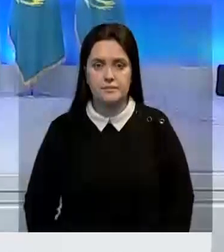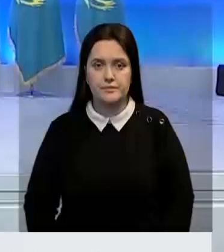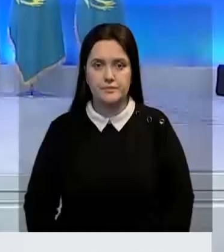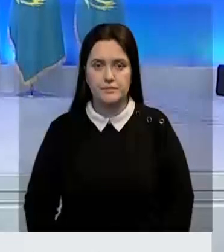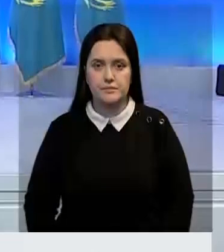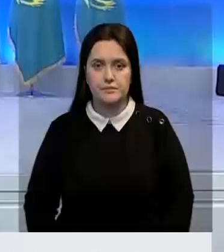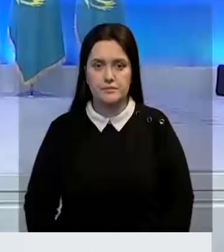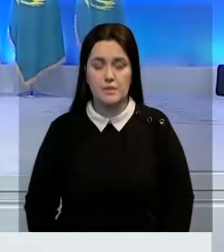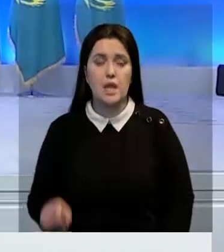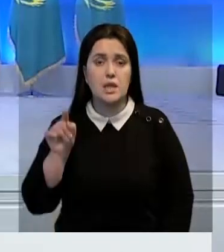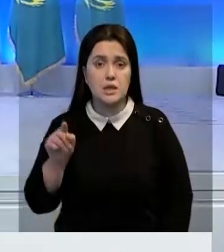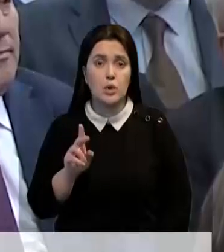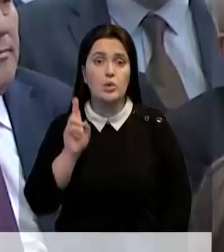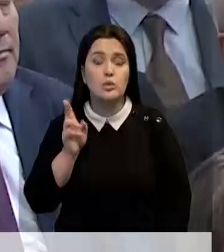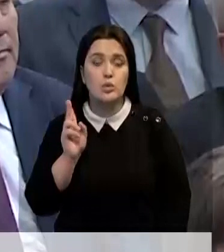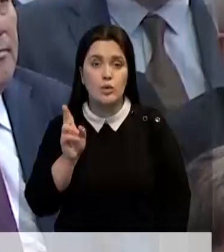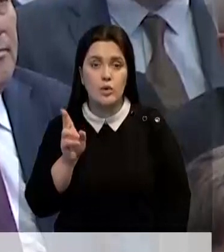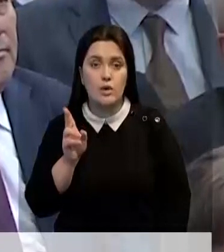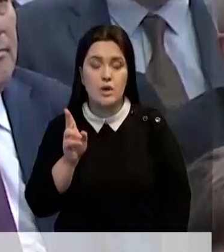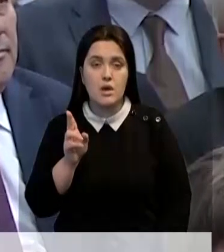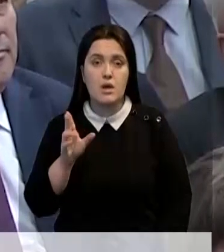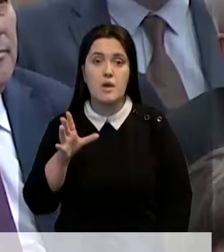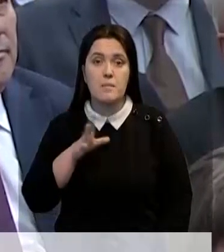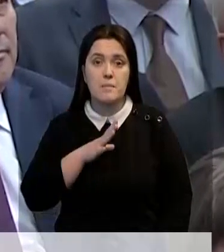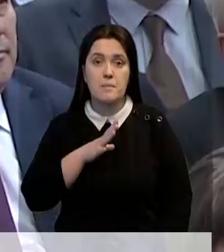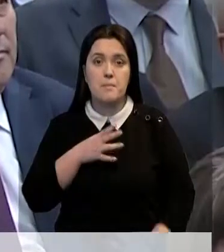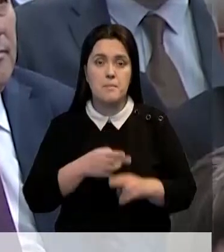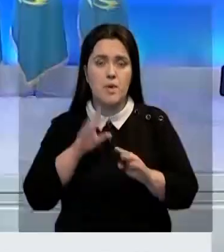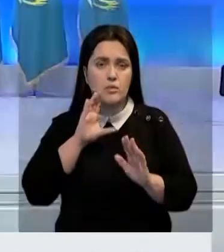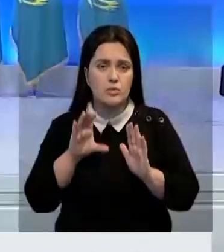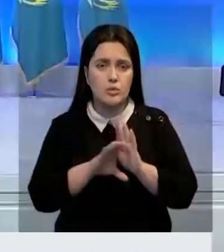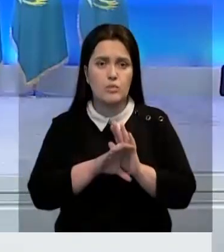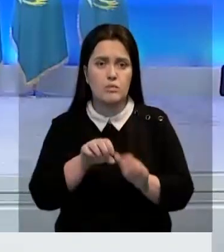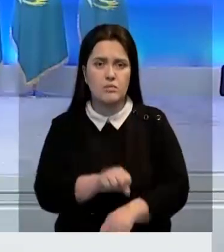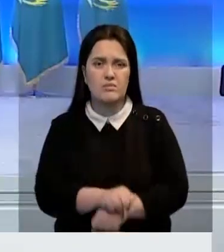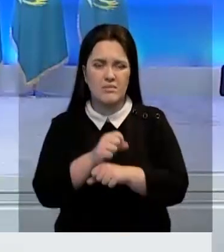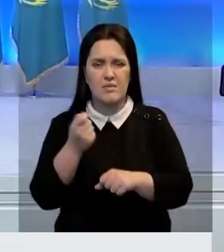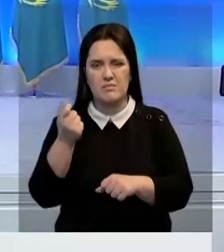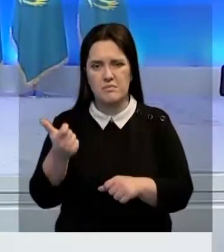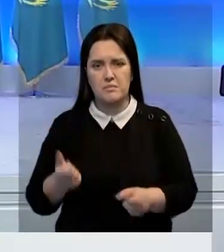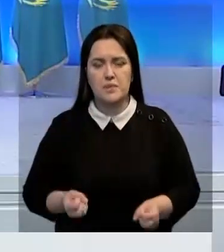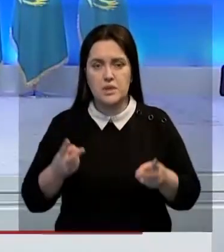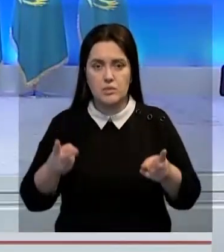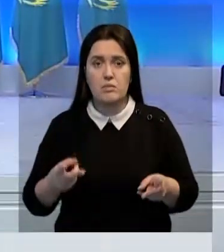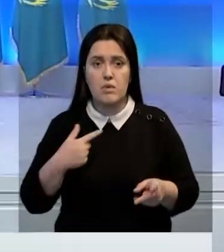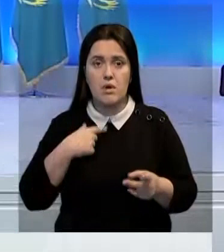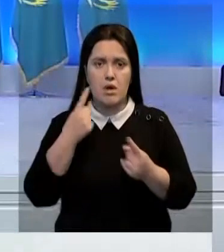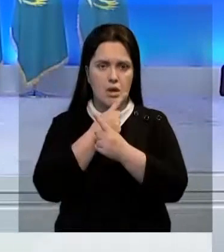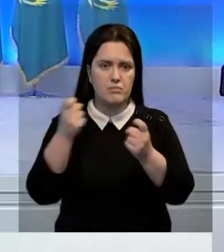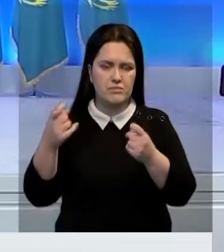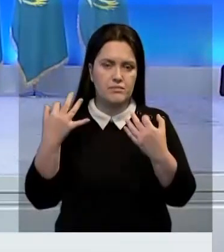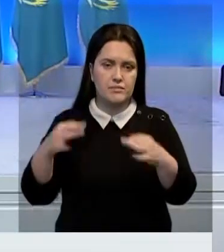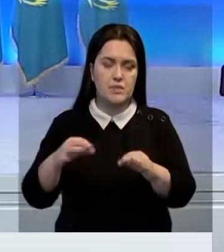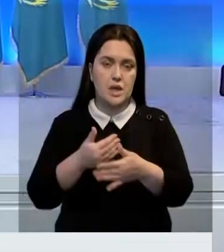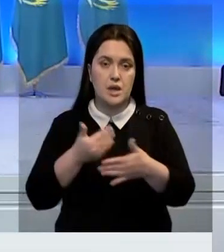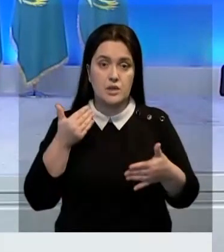В отношении тех, кто оказался ведомой силой и совершил незначительные преступления, я объявил амнистию.